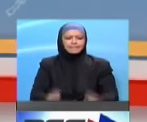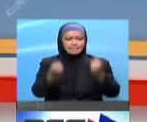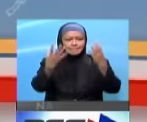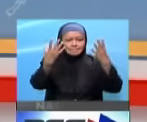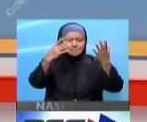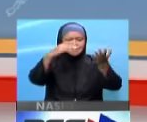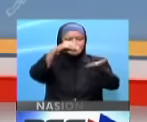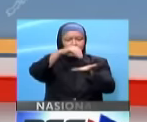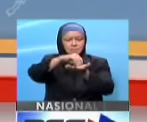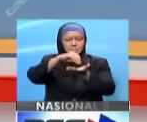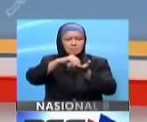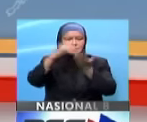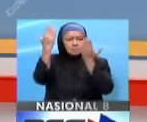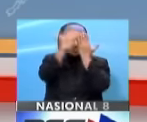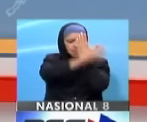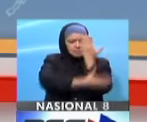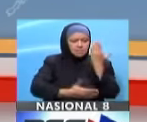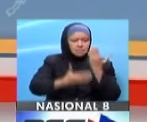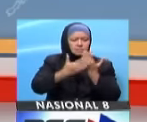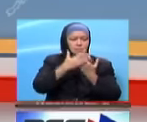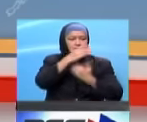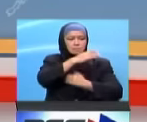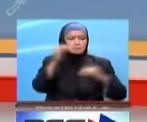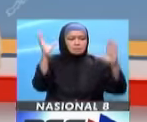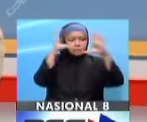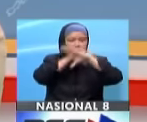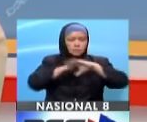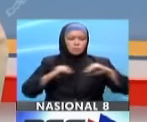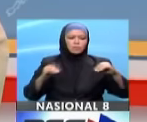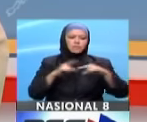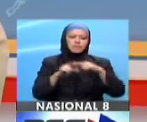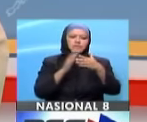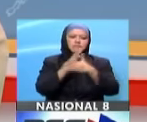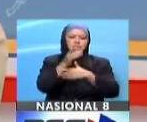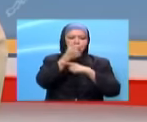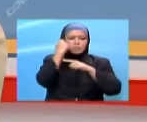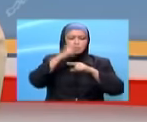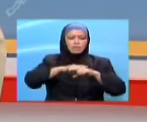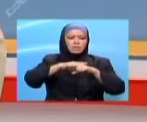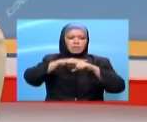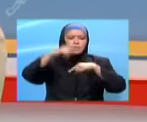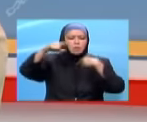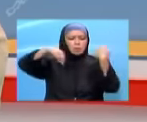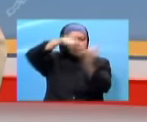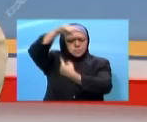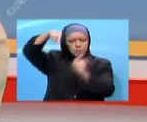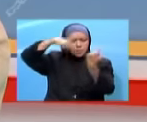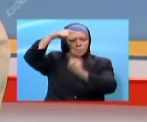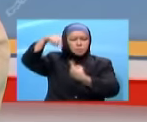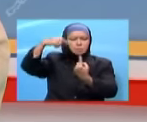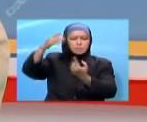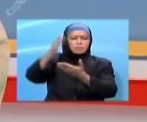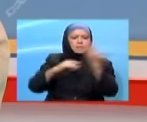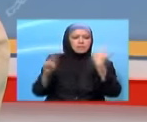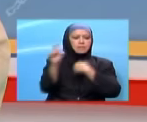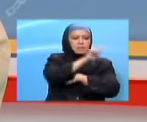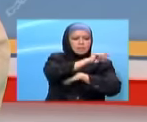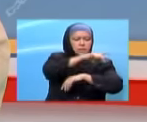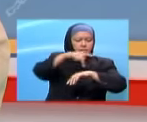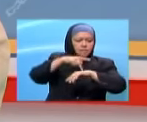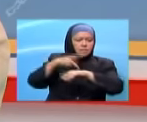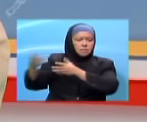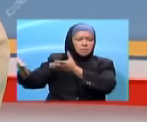Beberapa kawasan di Semenanjung Malaysia dan Sarawak dijangka terjejas ekoran ribut taufan di timur Filipina yang menolak angin dan membawa jerebu